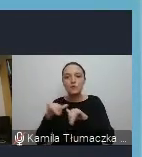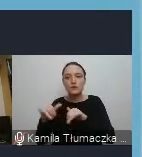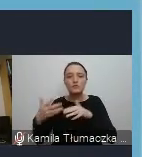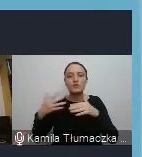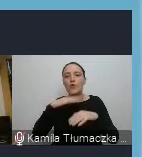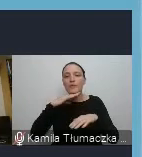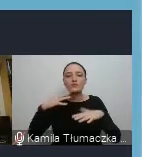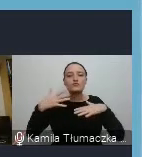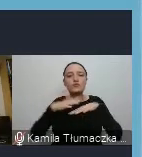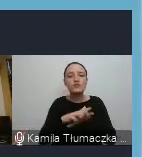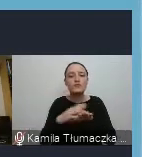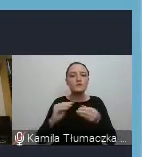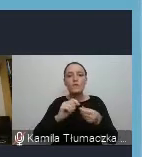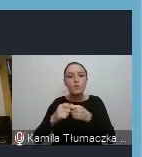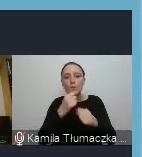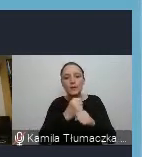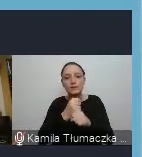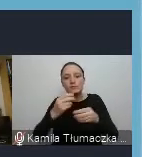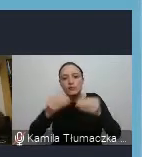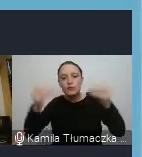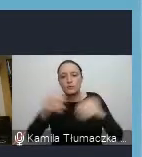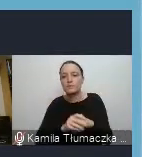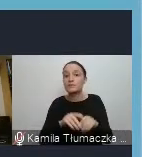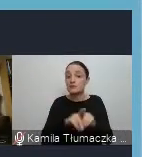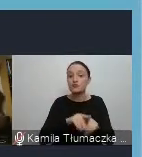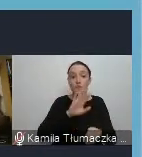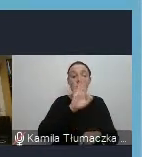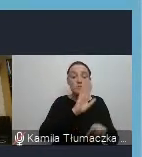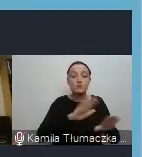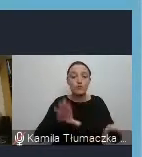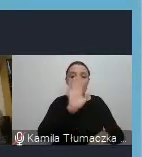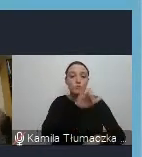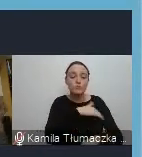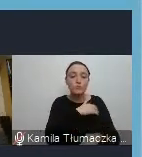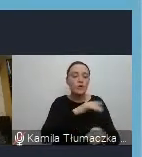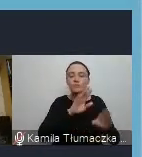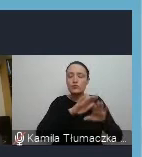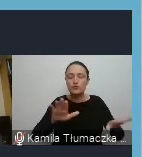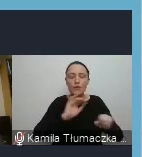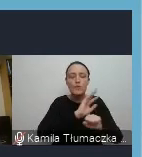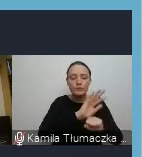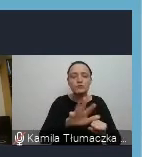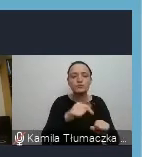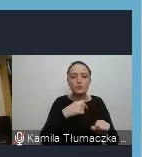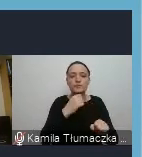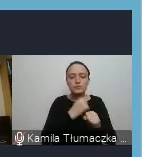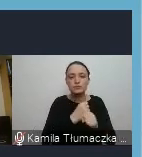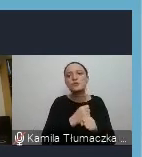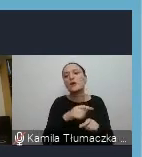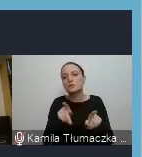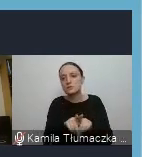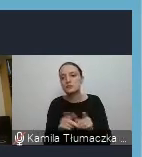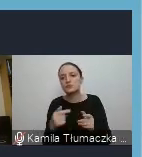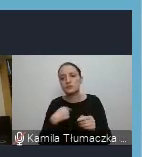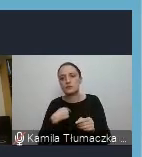współpracy i samodoskonalenia. Pracuję również w publicznym przedszkolu Biznem Jasińskiego i jestem, tak jak pan Jacek już mówił,